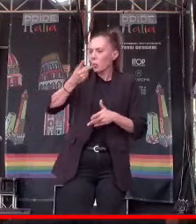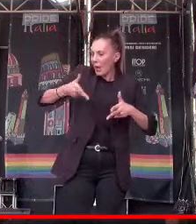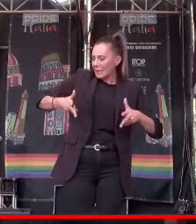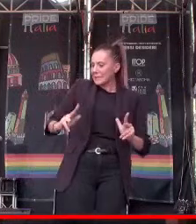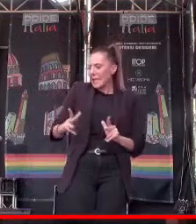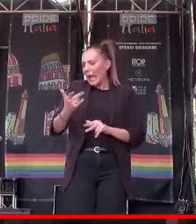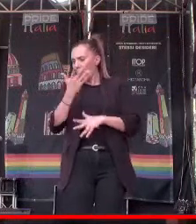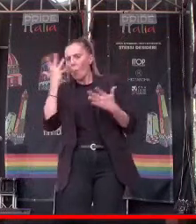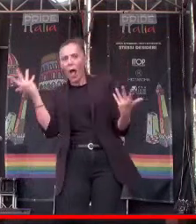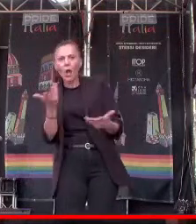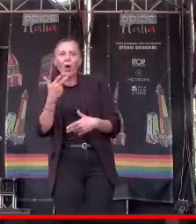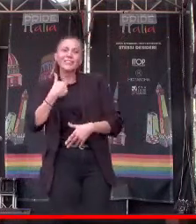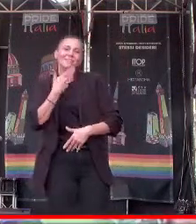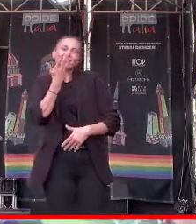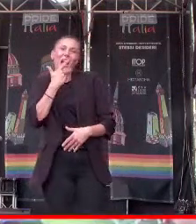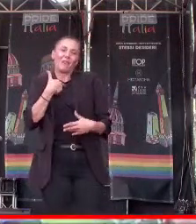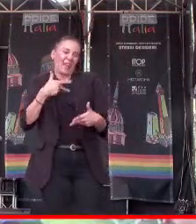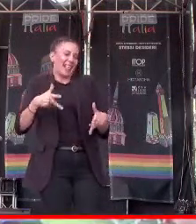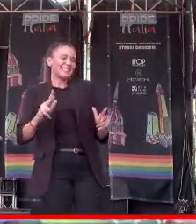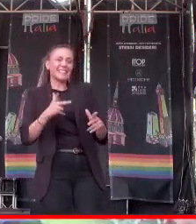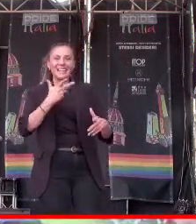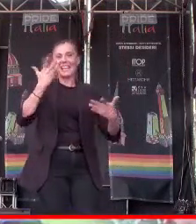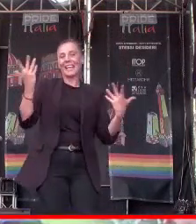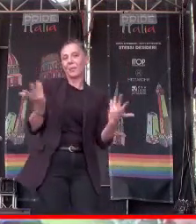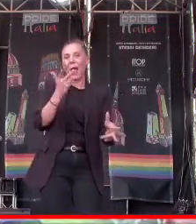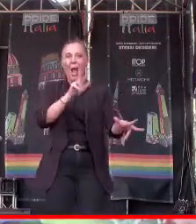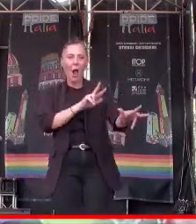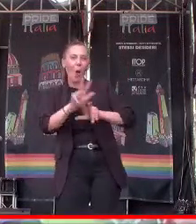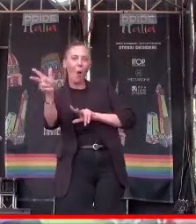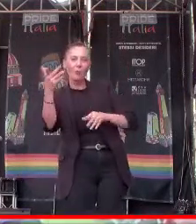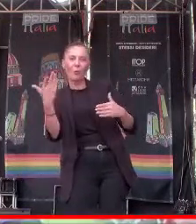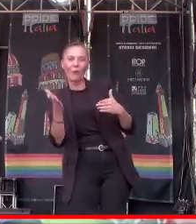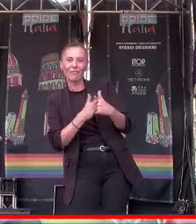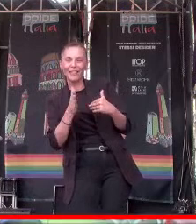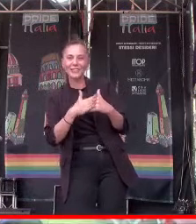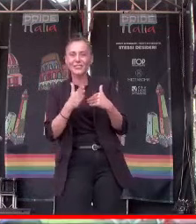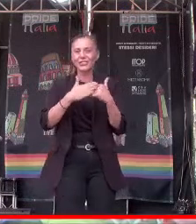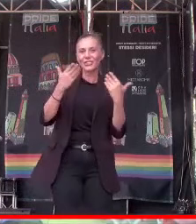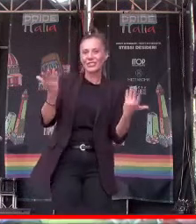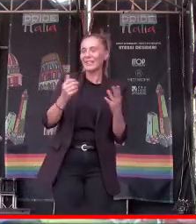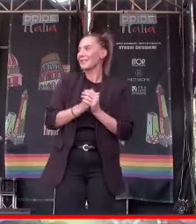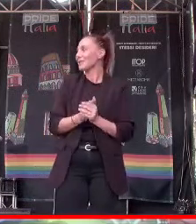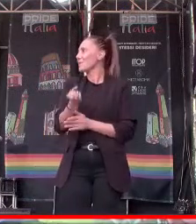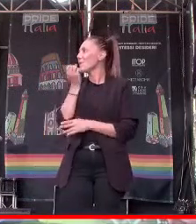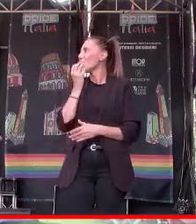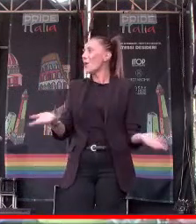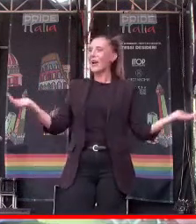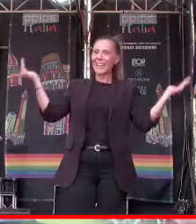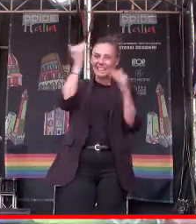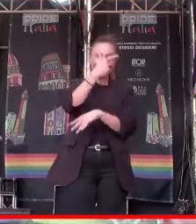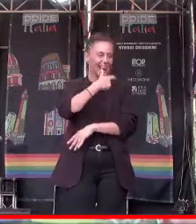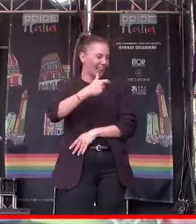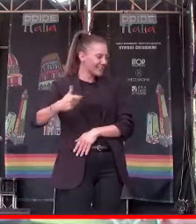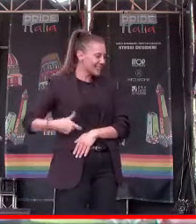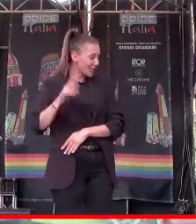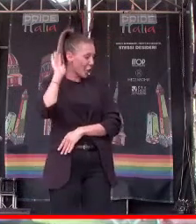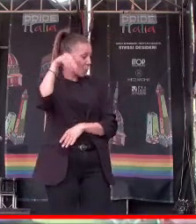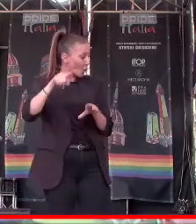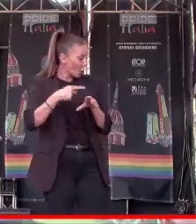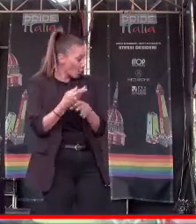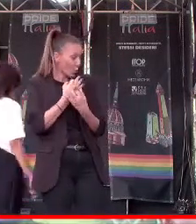una poltroncina, qualcosa. Sì, mi vorrei sistemare pure io a qualche comune qua. La sedia, mentre subito buonasera, sindaco di Monterotondo, tutto